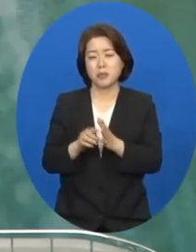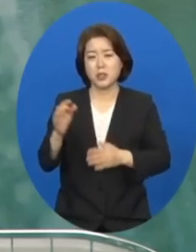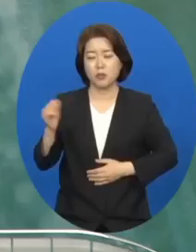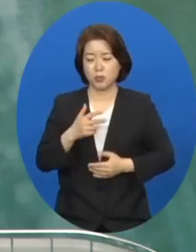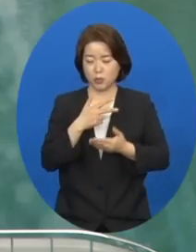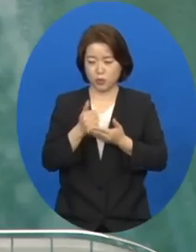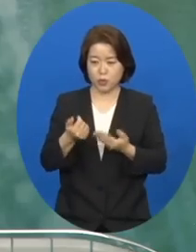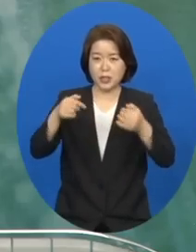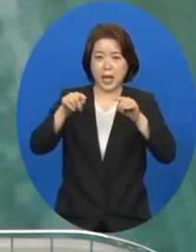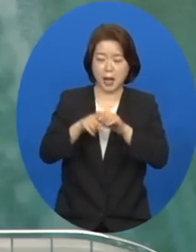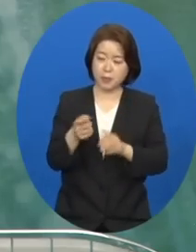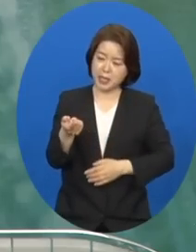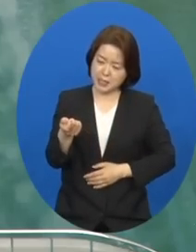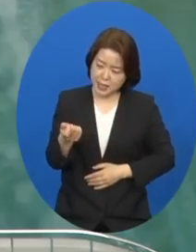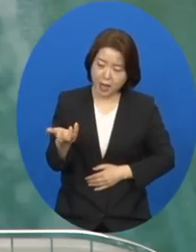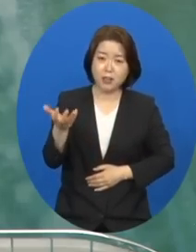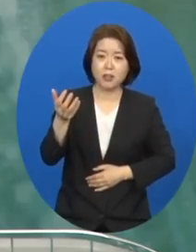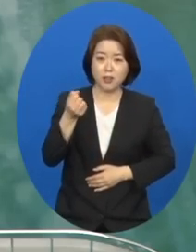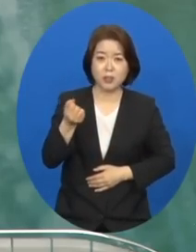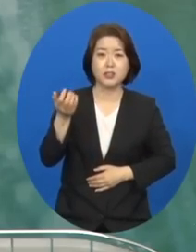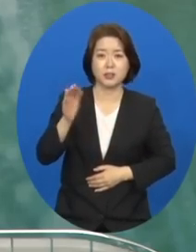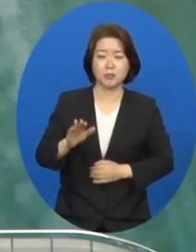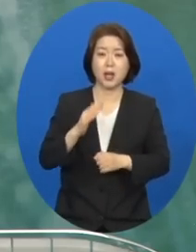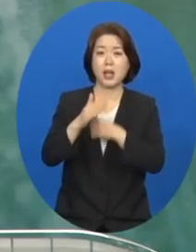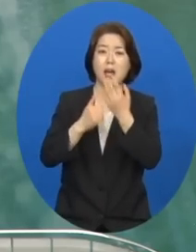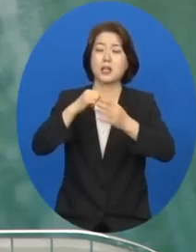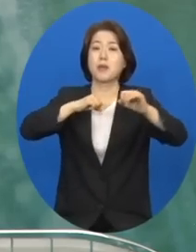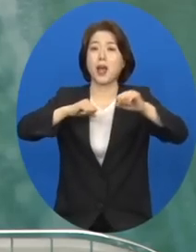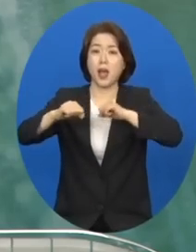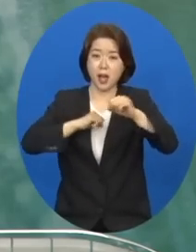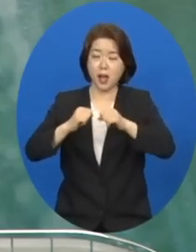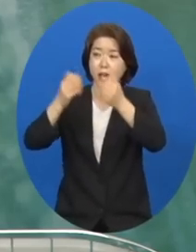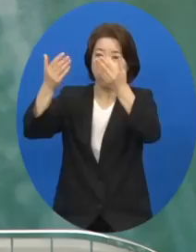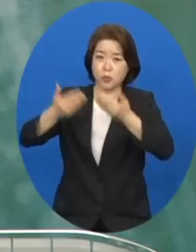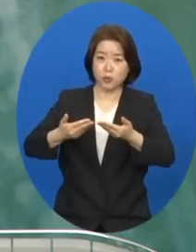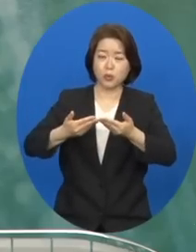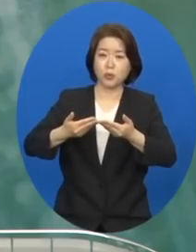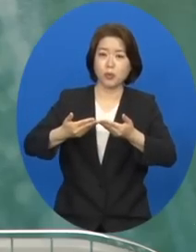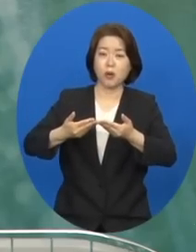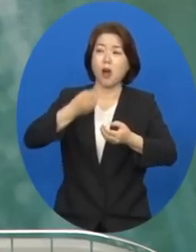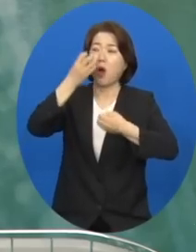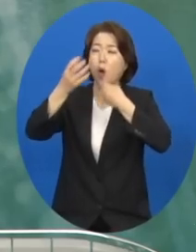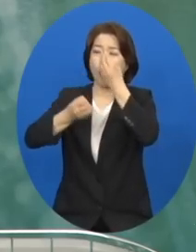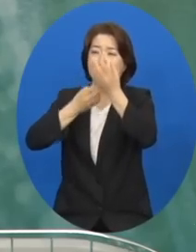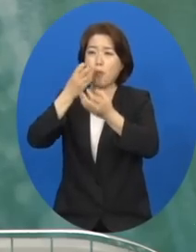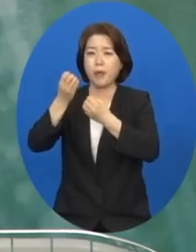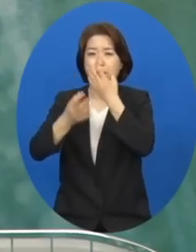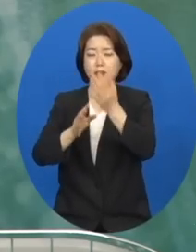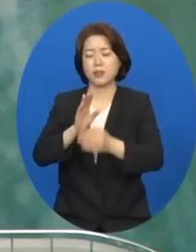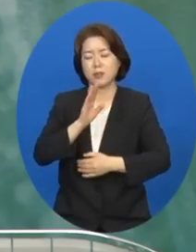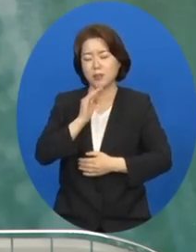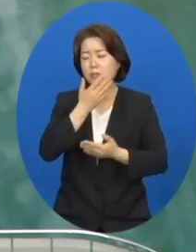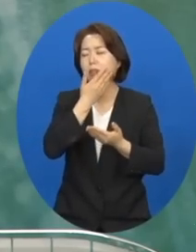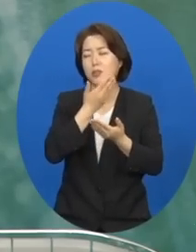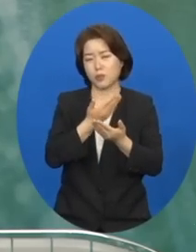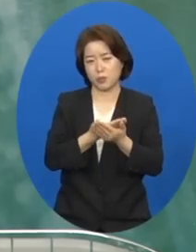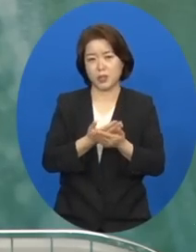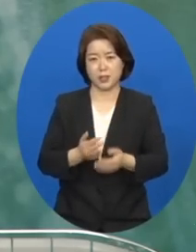함께 그 작은 것이지만 그것을 하나님의 행하셨다 라고 고백한 그 믿음이 너무너무 귀했던 것이죠